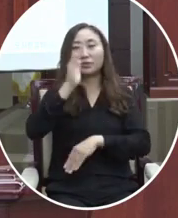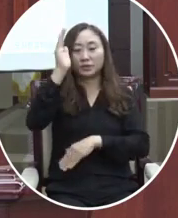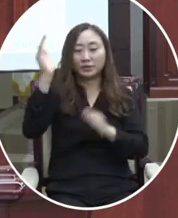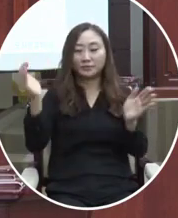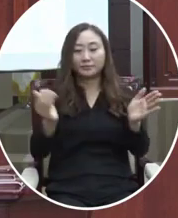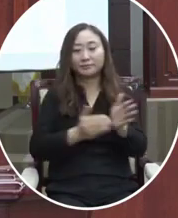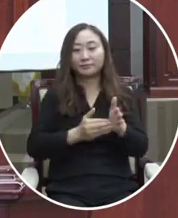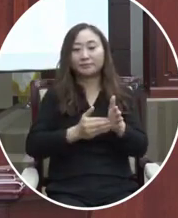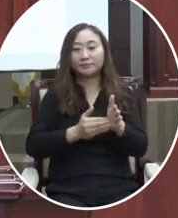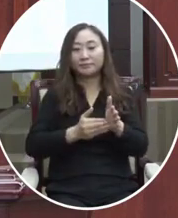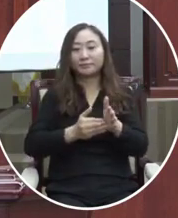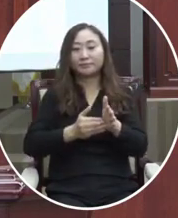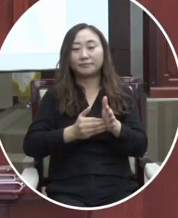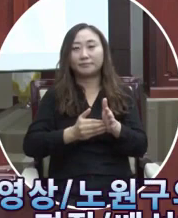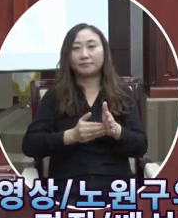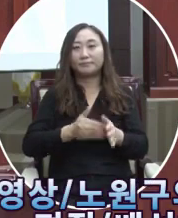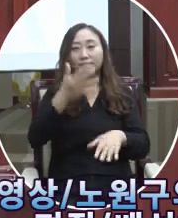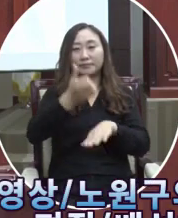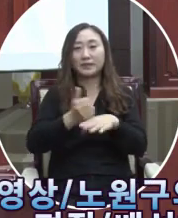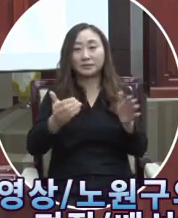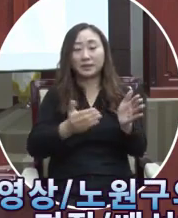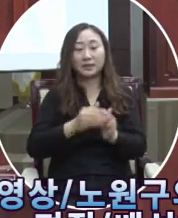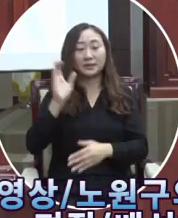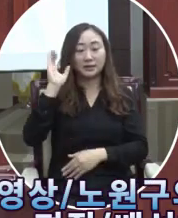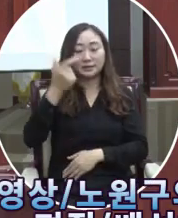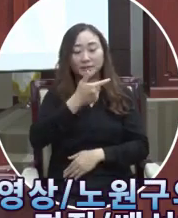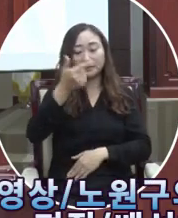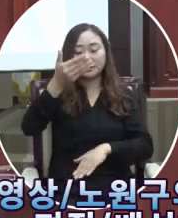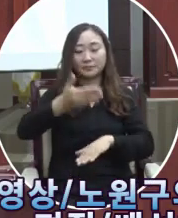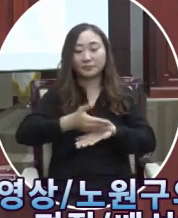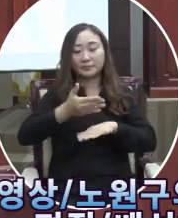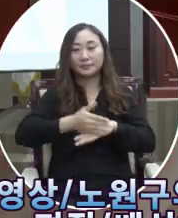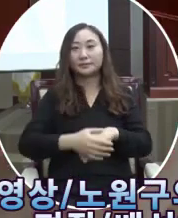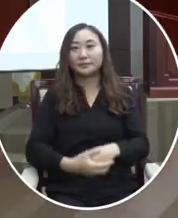이상으로 5분 자유 발언을 마치겠습니다. 끝까지 경청해 주셔서 감사합니다.